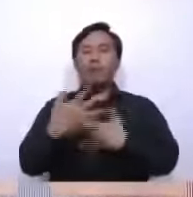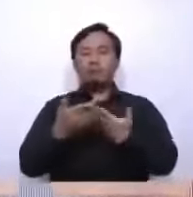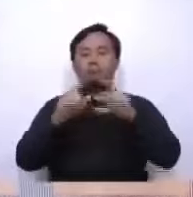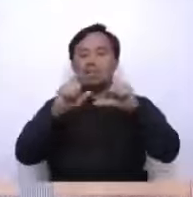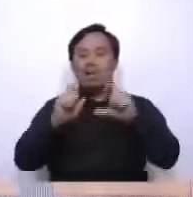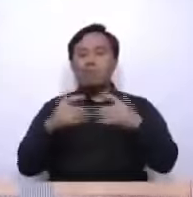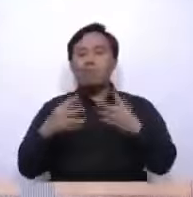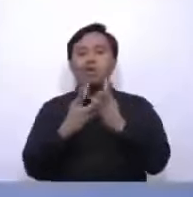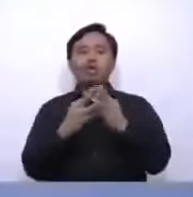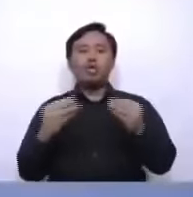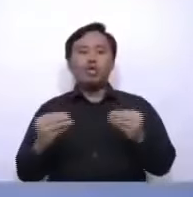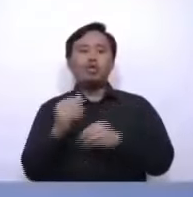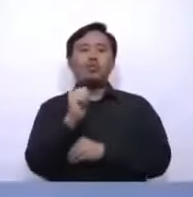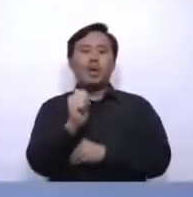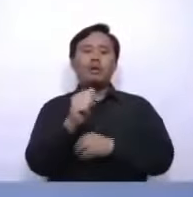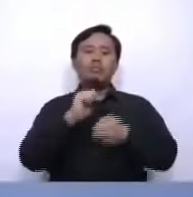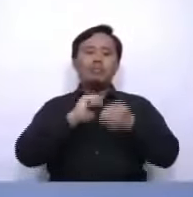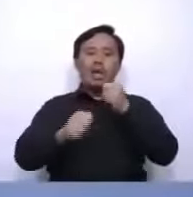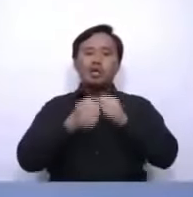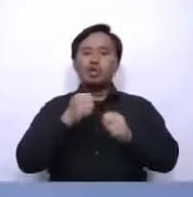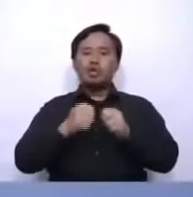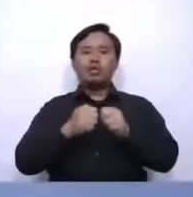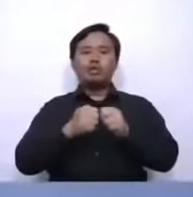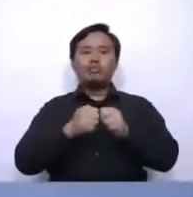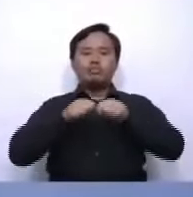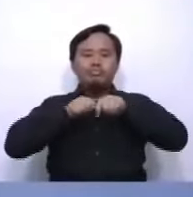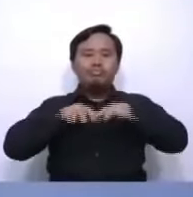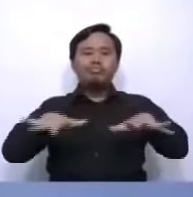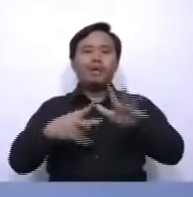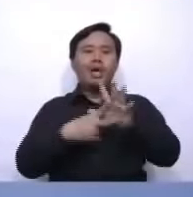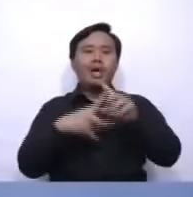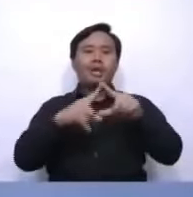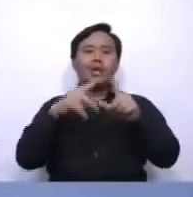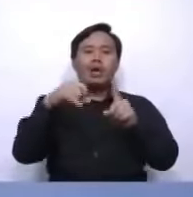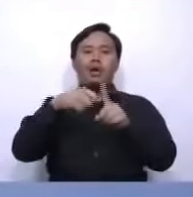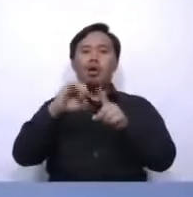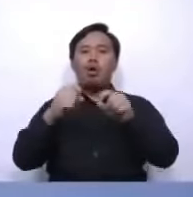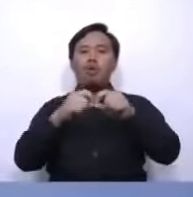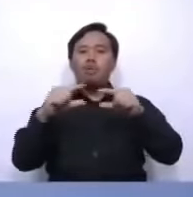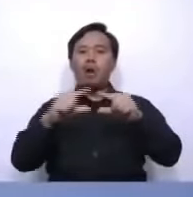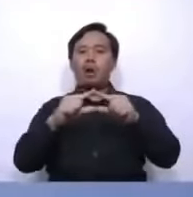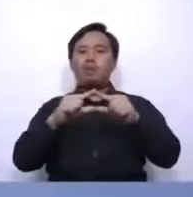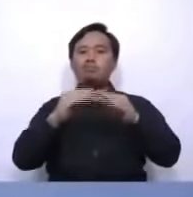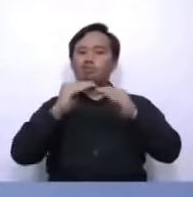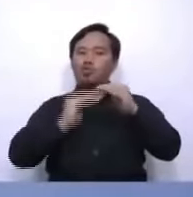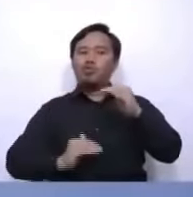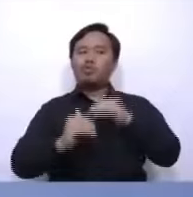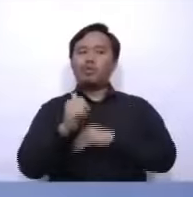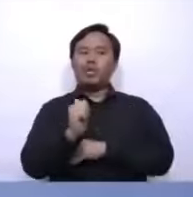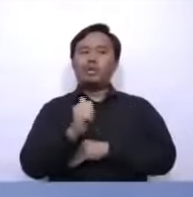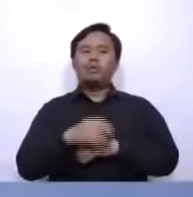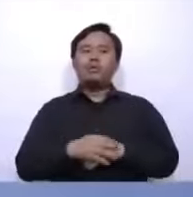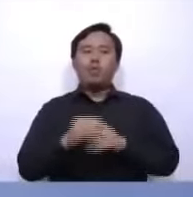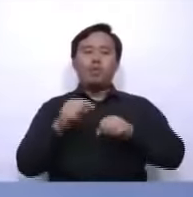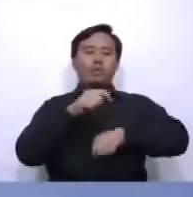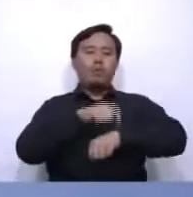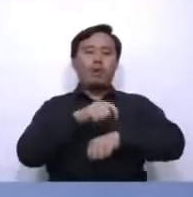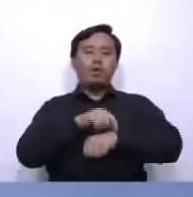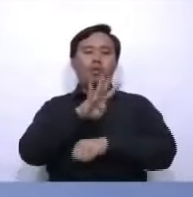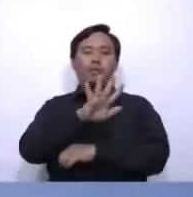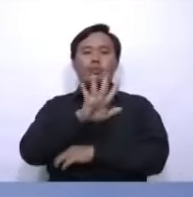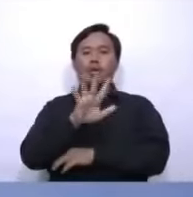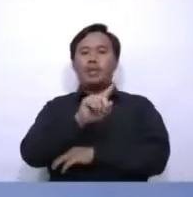lakukan dalam rangka mengurangi kasus peredaran dan penyalahgunaan narkoba? Waktu 45 detik dimulai saat Anda